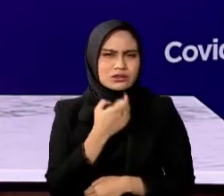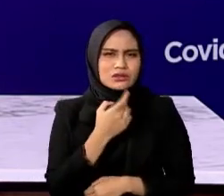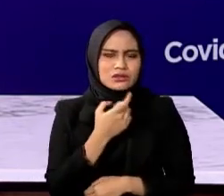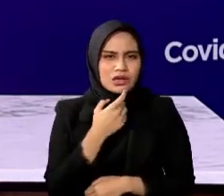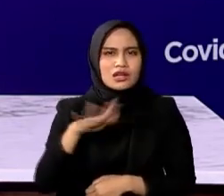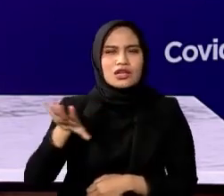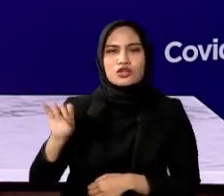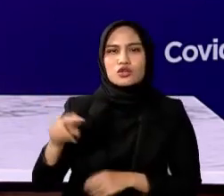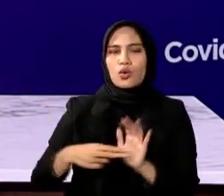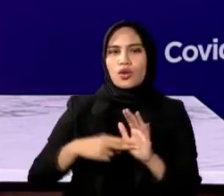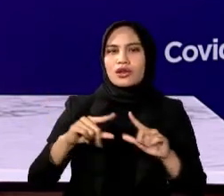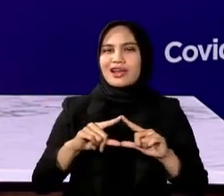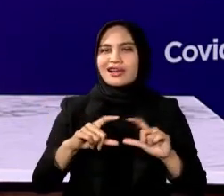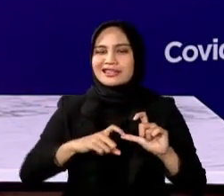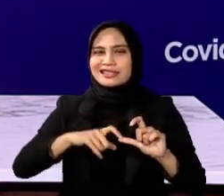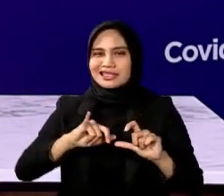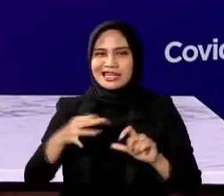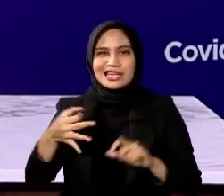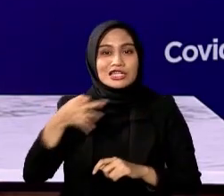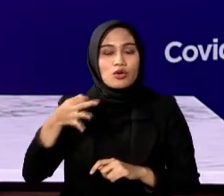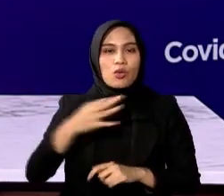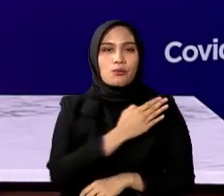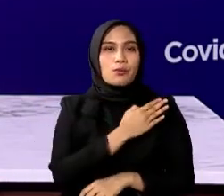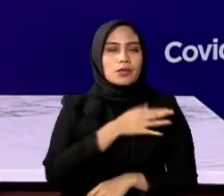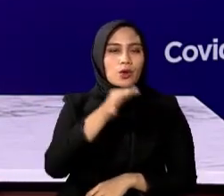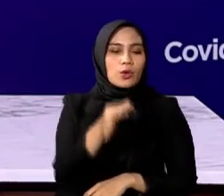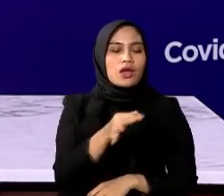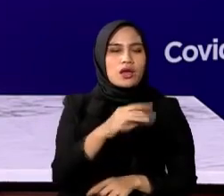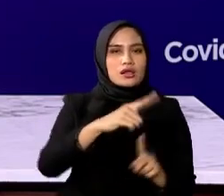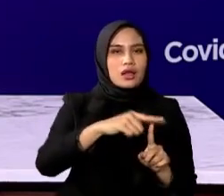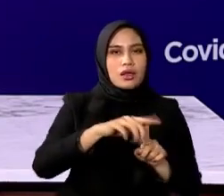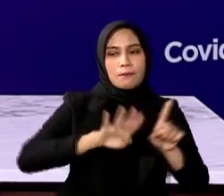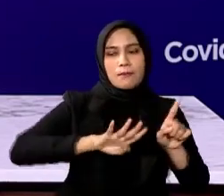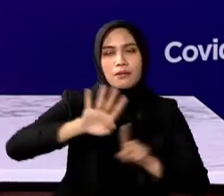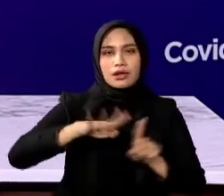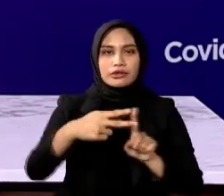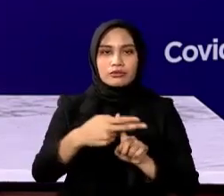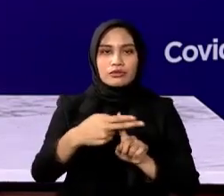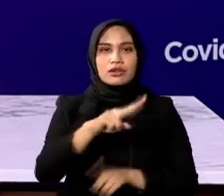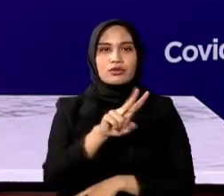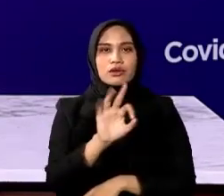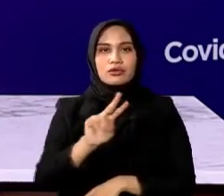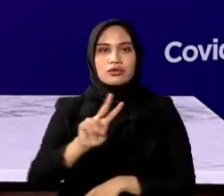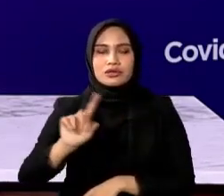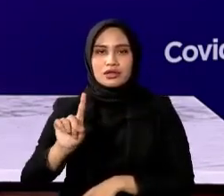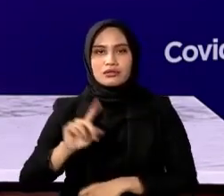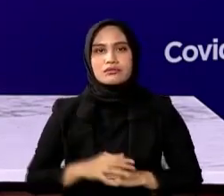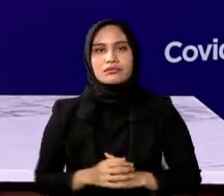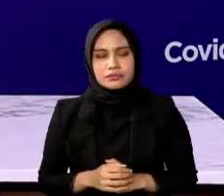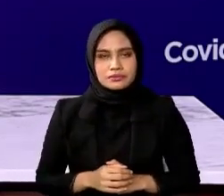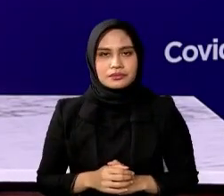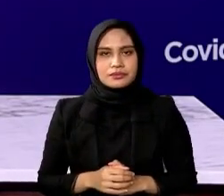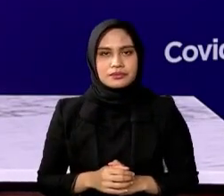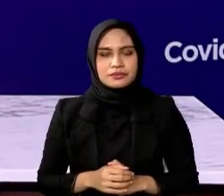zonasi risiko di tingkat kabupaten kota per tanggal 14 Februari 2021 secara